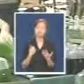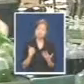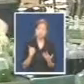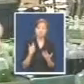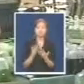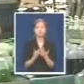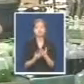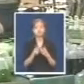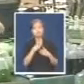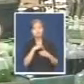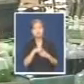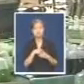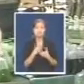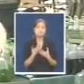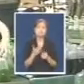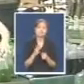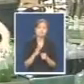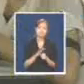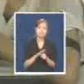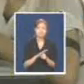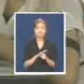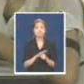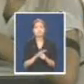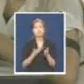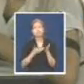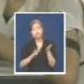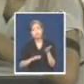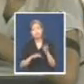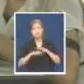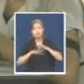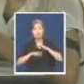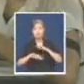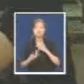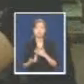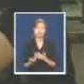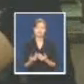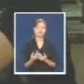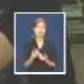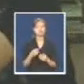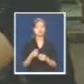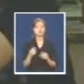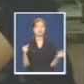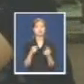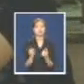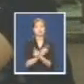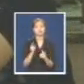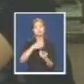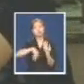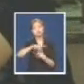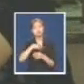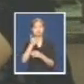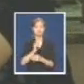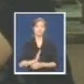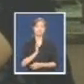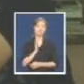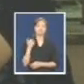ครับแล้วมีรายได้ที่กลางลึกลงไปต่างประเทศก็มีหาเรื่องและเขาอยู่ได้ในสังคมได้อยู่ได้อย่างมี